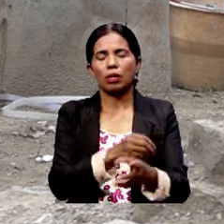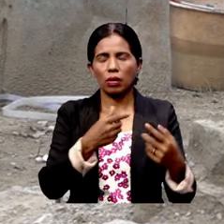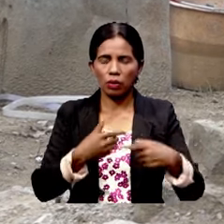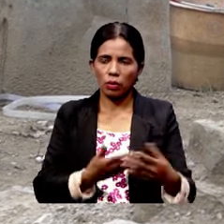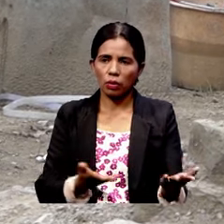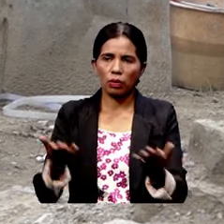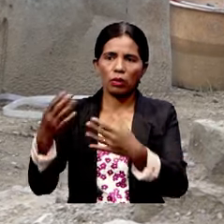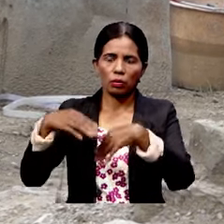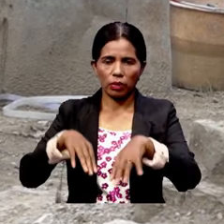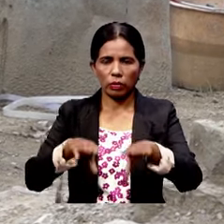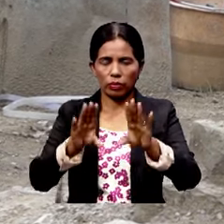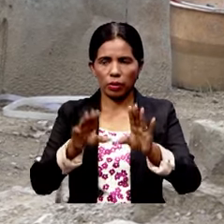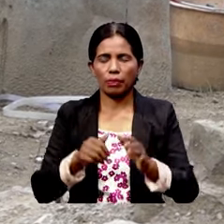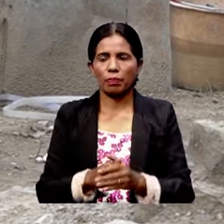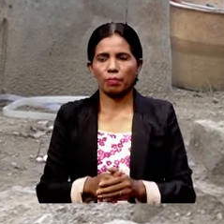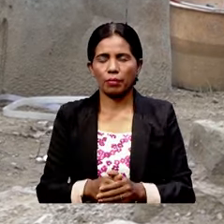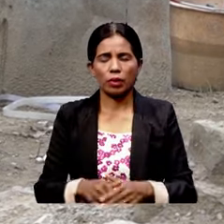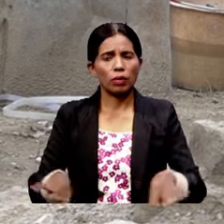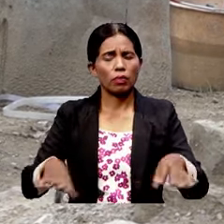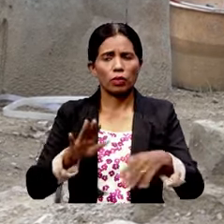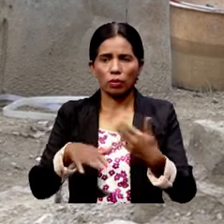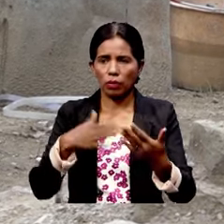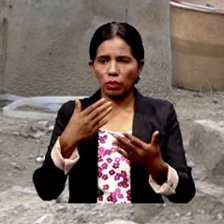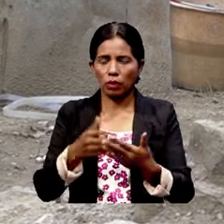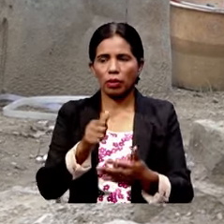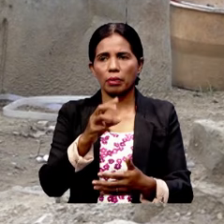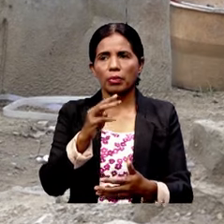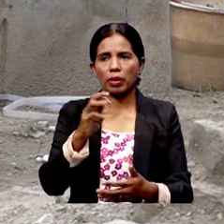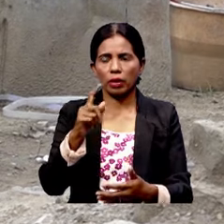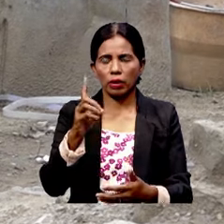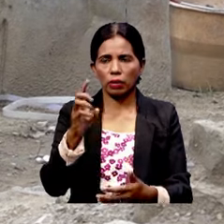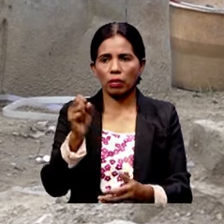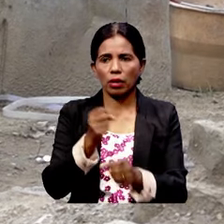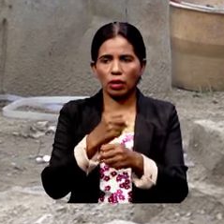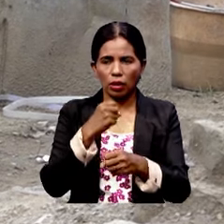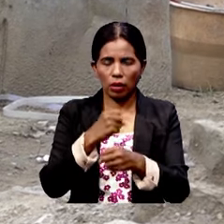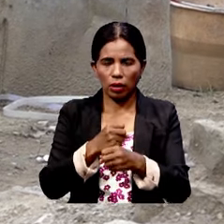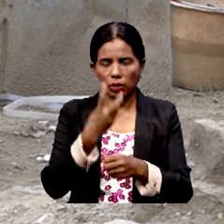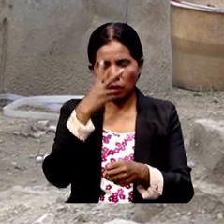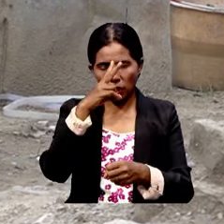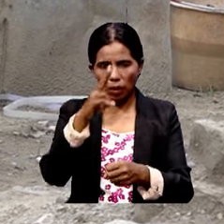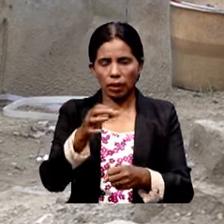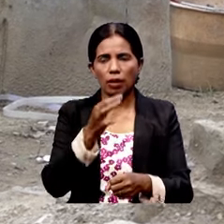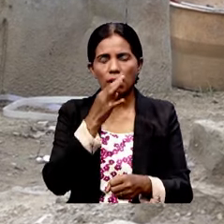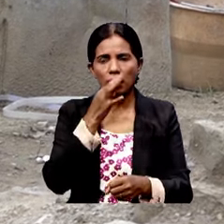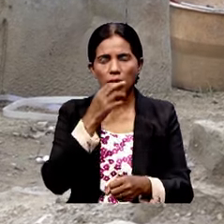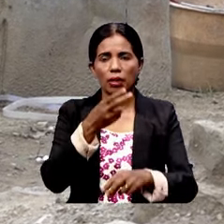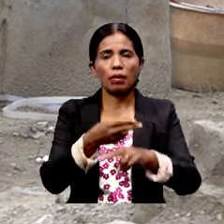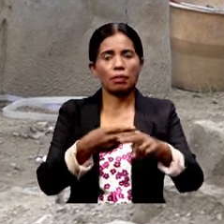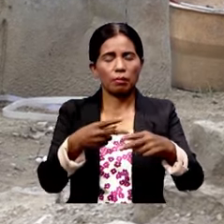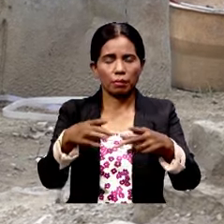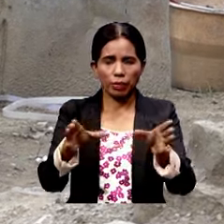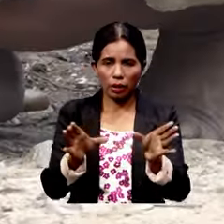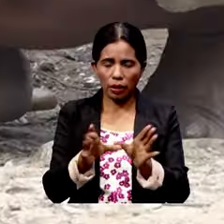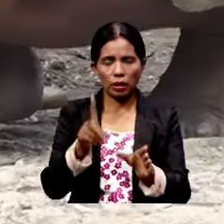fang. Luta hirak ne hutu amang Armindo halo atu garante ai ham bikang ida ba oan sira